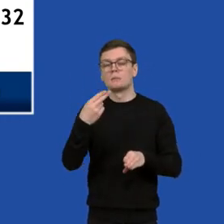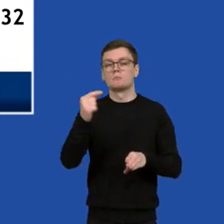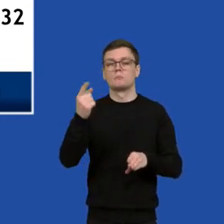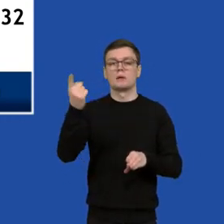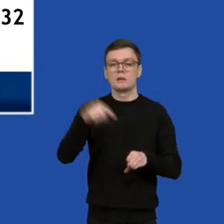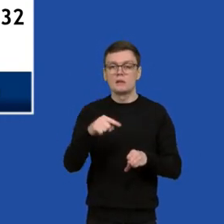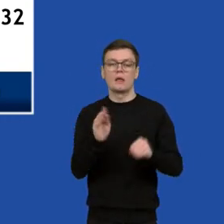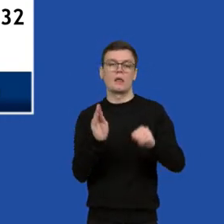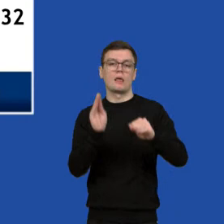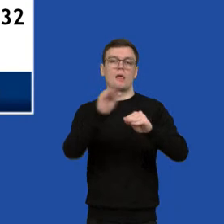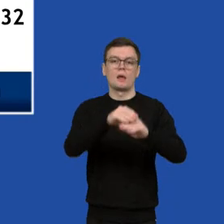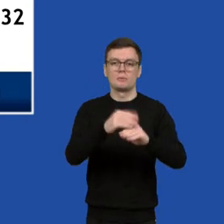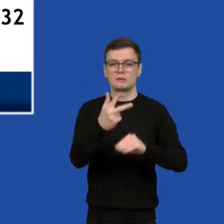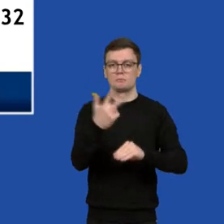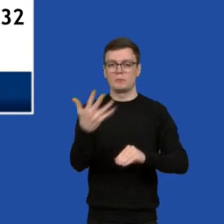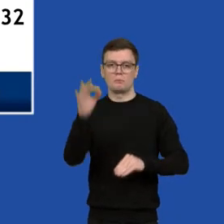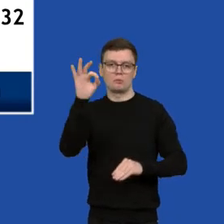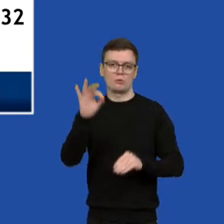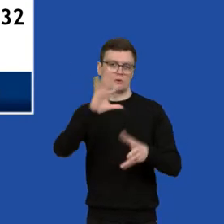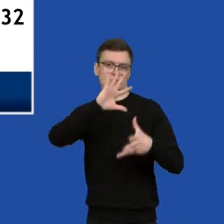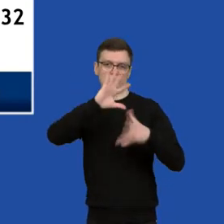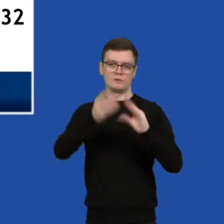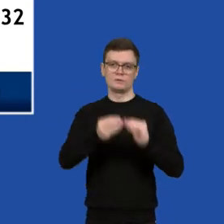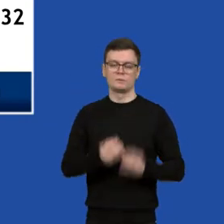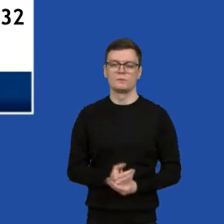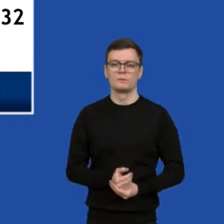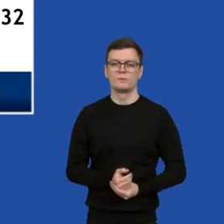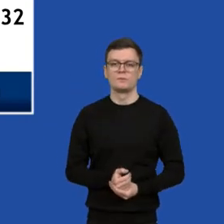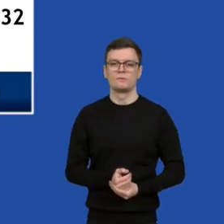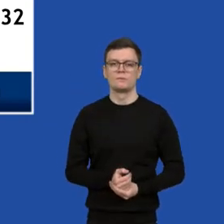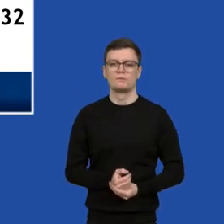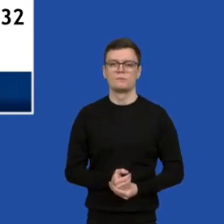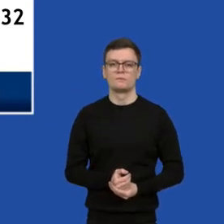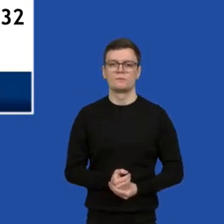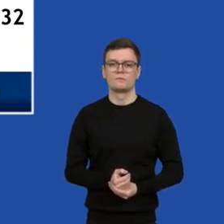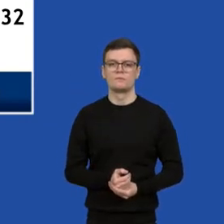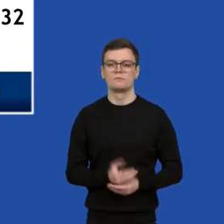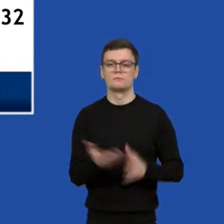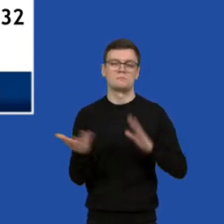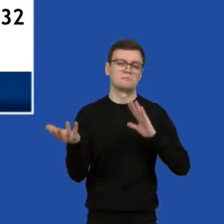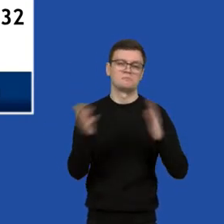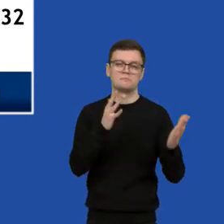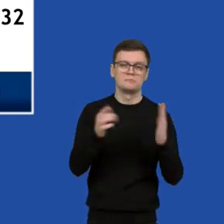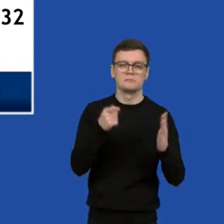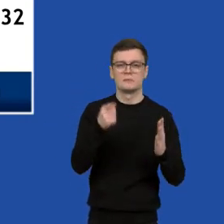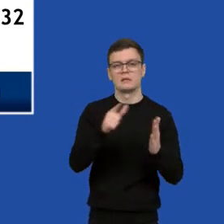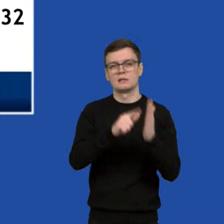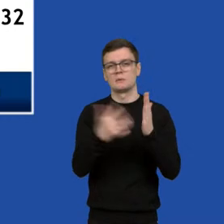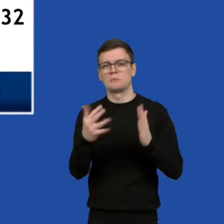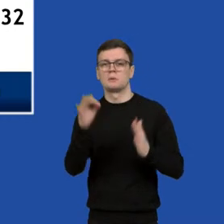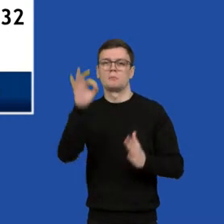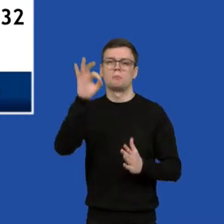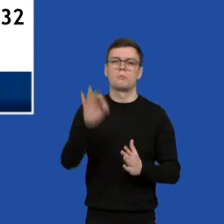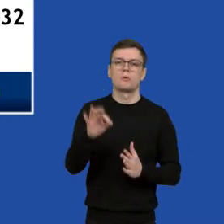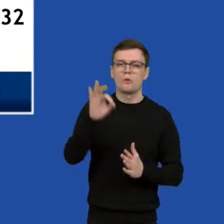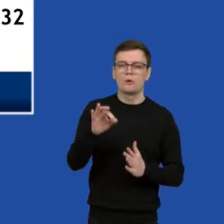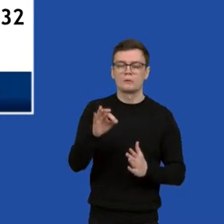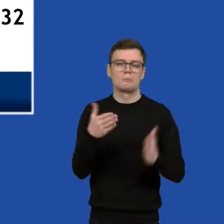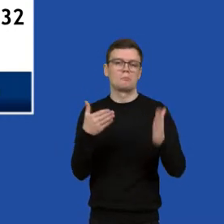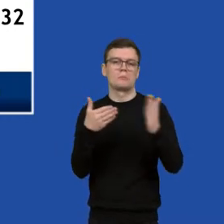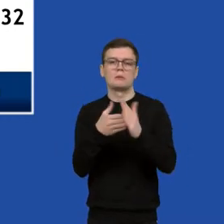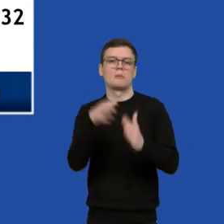didesnis 35% ir be maž 3/4 minimalios mėnesinės algos būtų